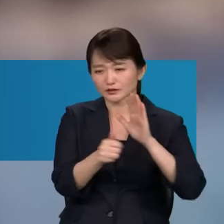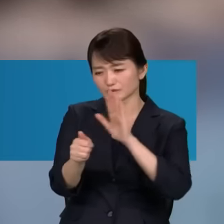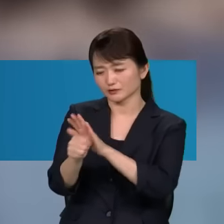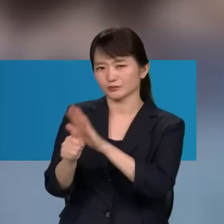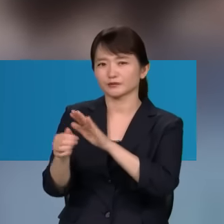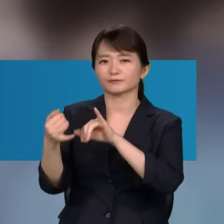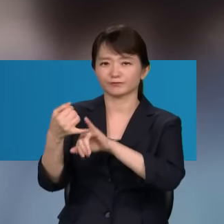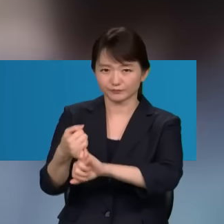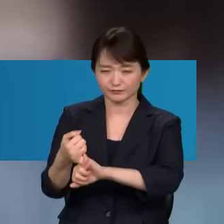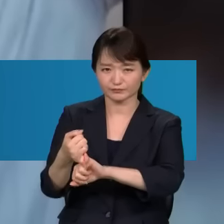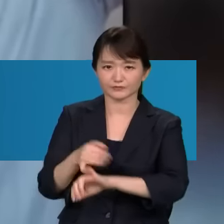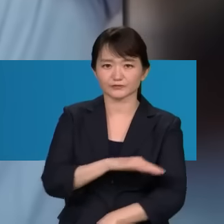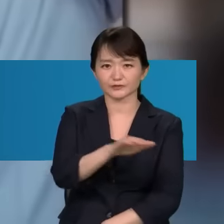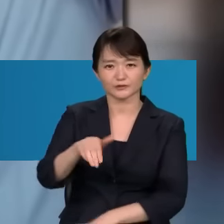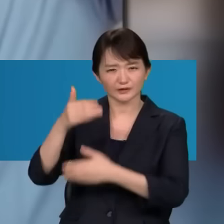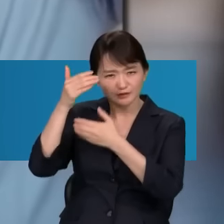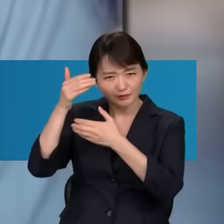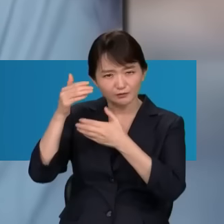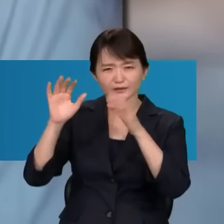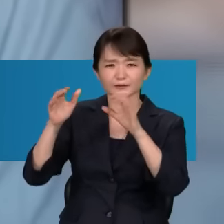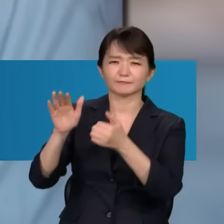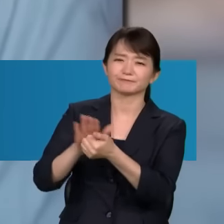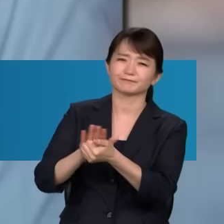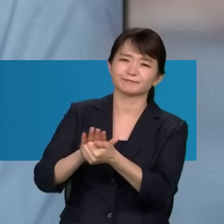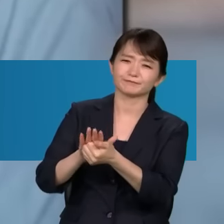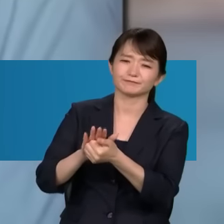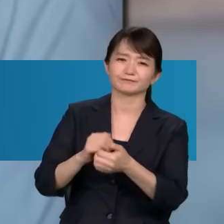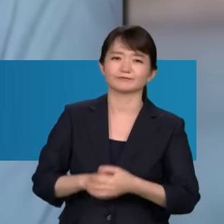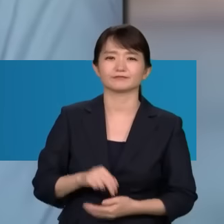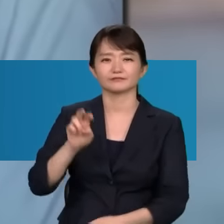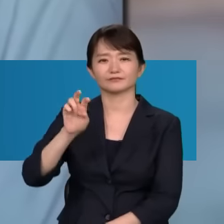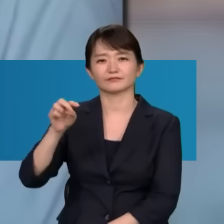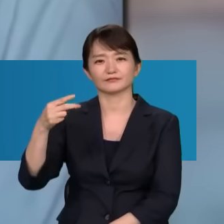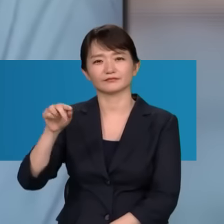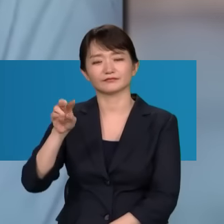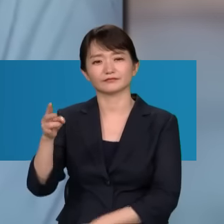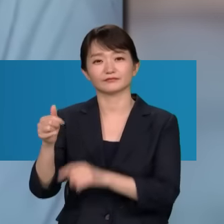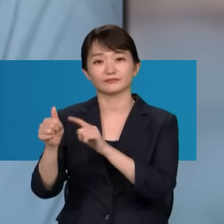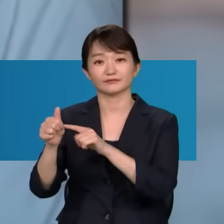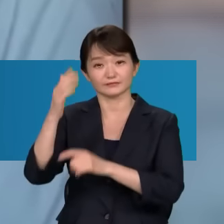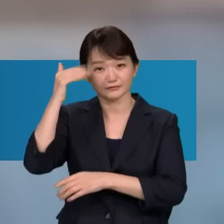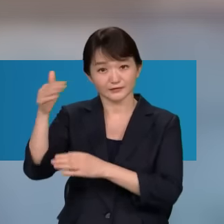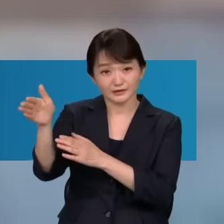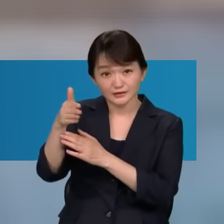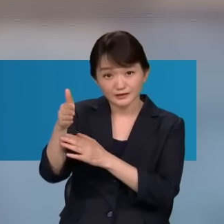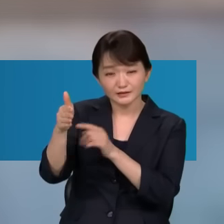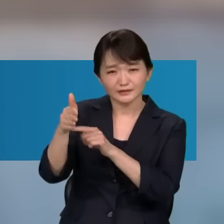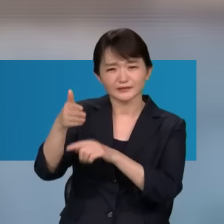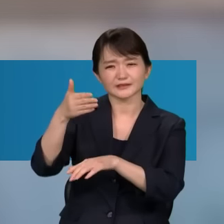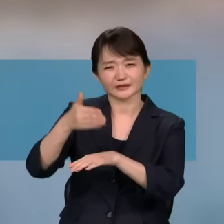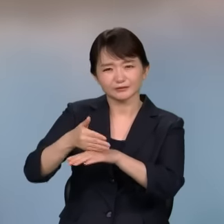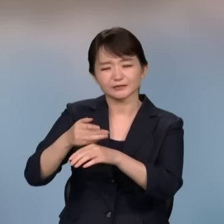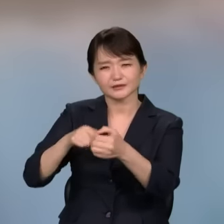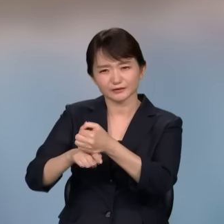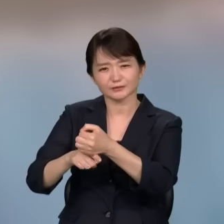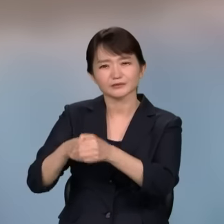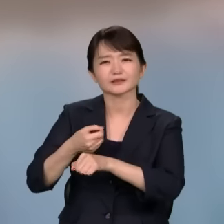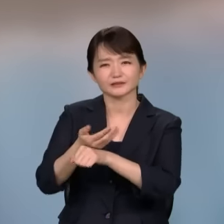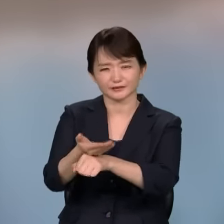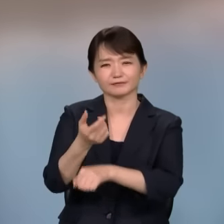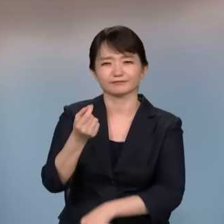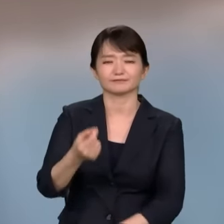약속했습니다. 우리 팬들 역시 응원과 격려를 쏟아내고 있는데요. 마다예는 태극기를 내거는 것으로 감사의 뜻을 전한 것 같죠?